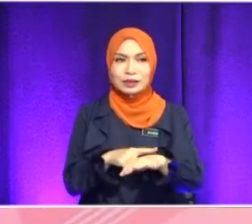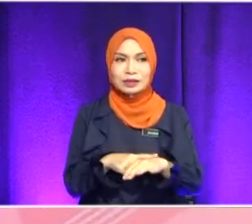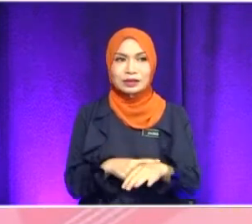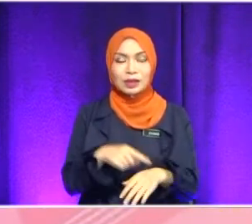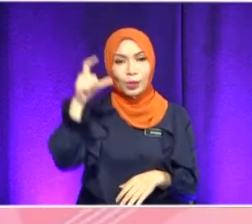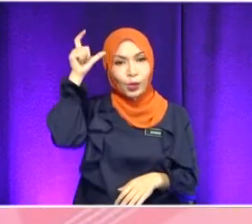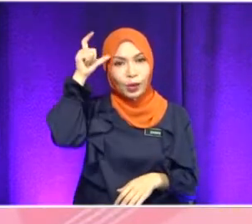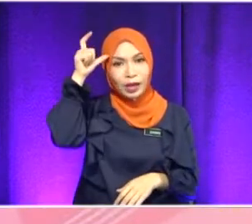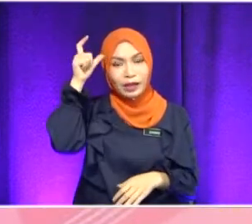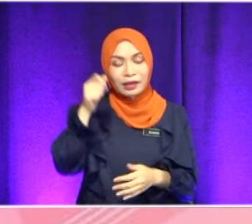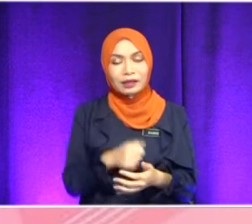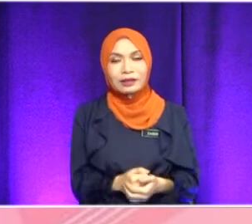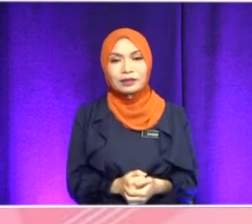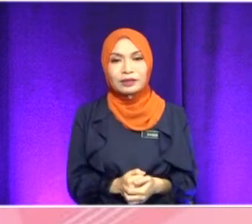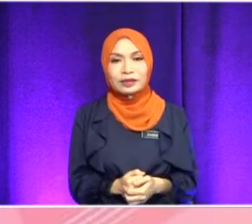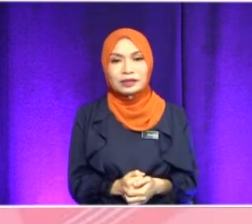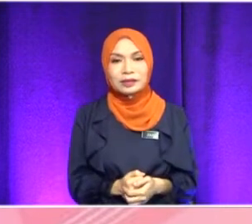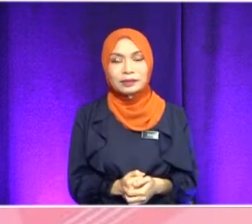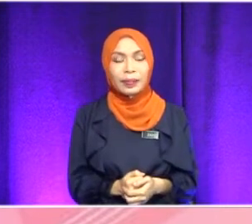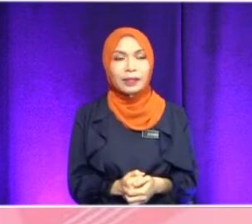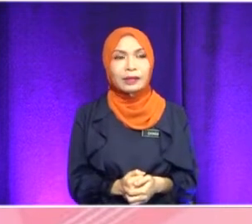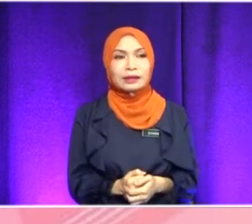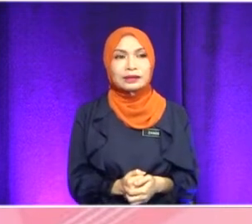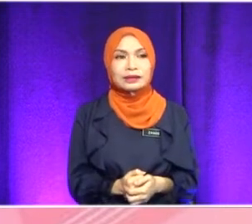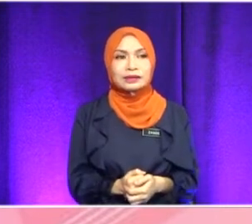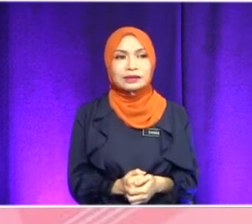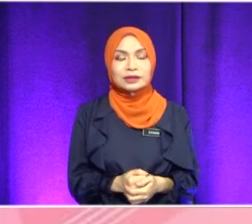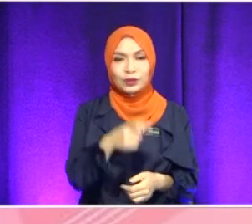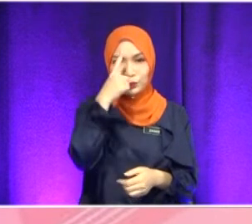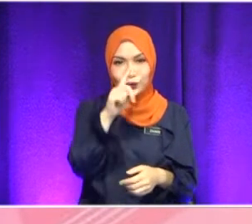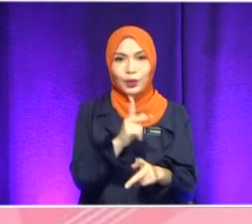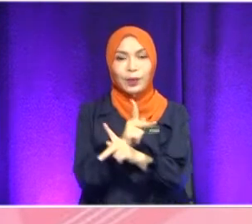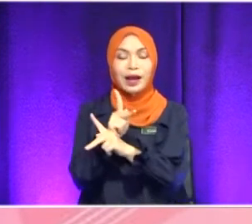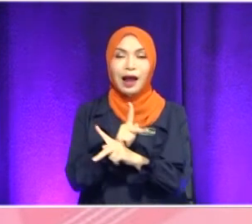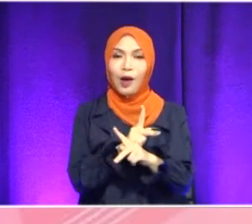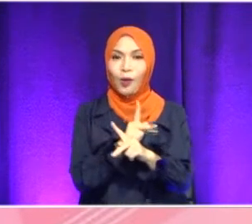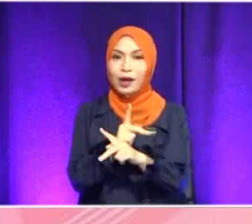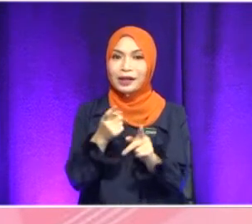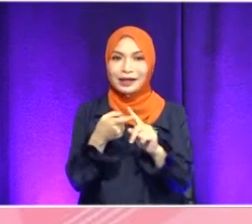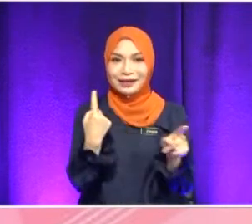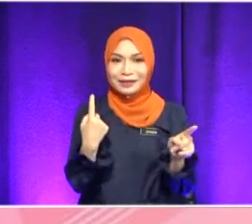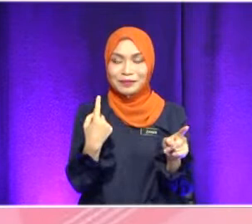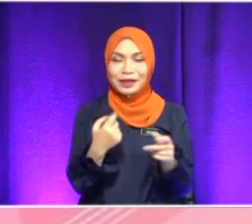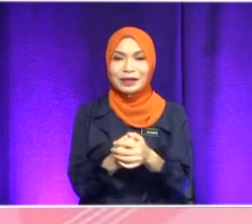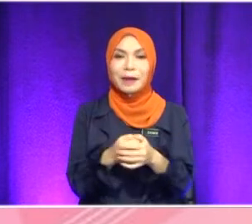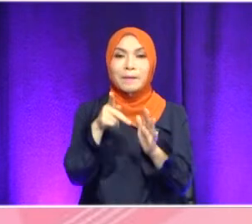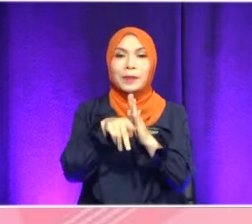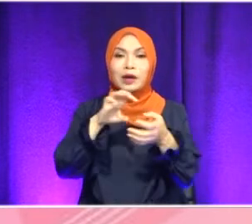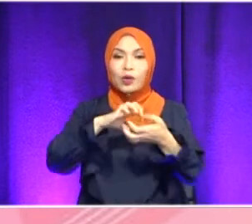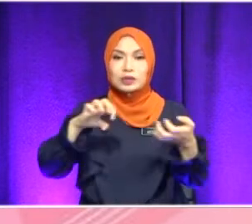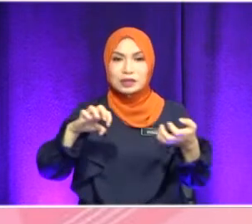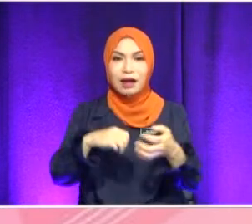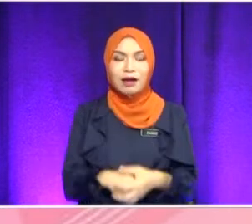mengawal jumlah serangga perusak bagi tanaman tertentu oke oke kita beri pada soal dan yang berikutnya